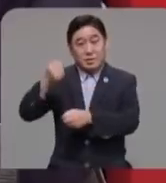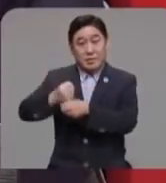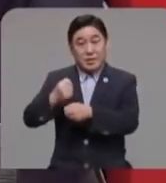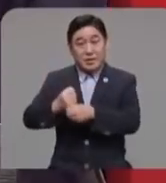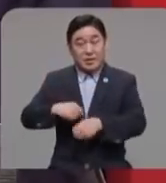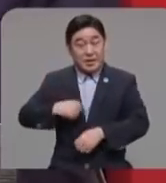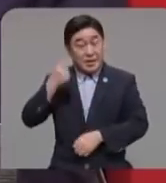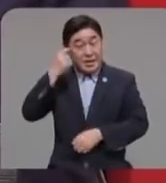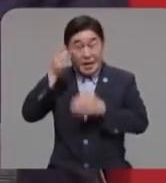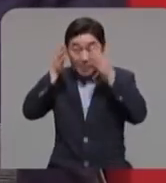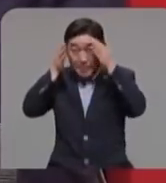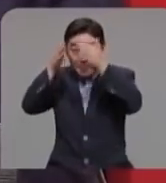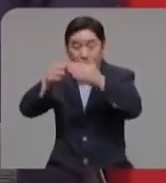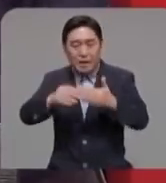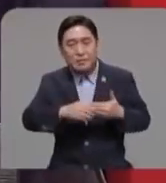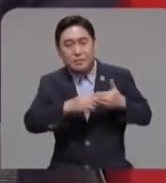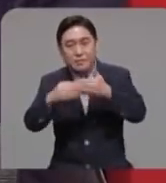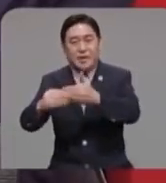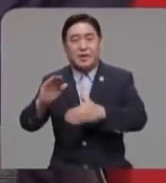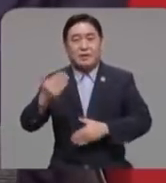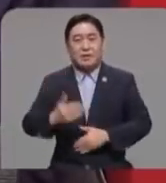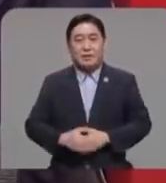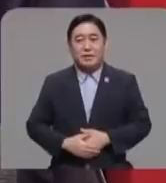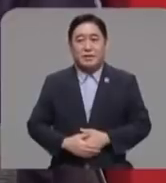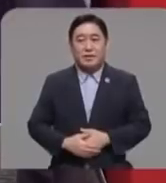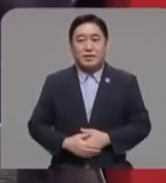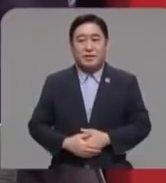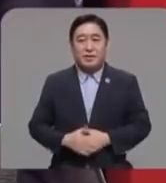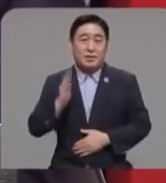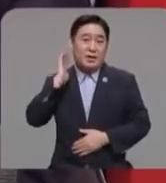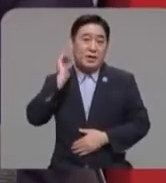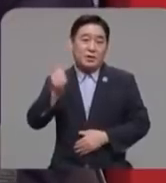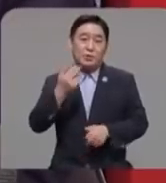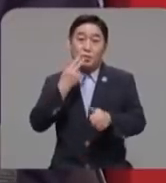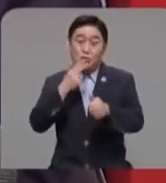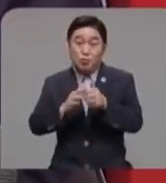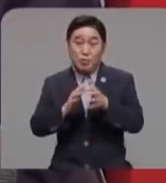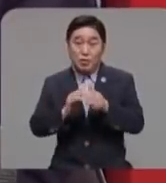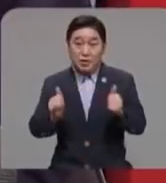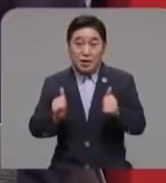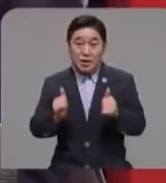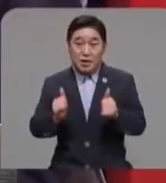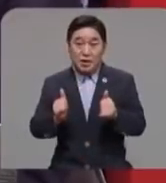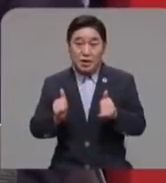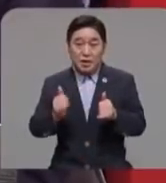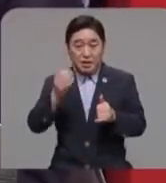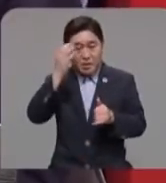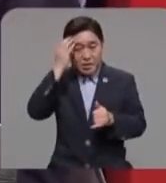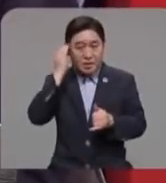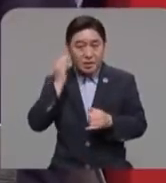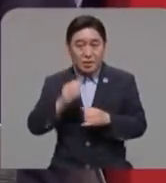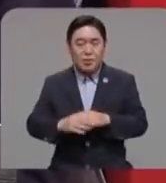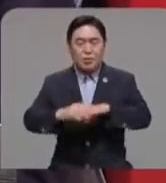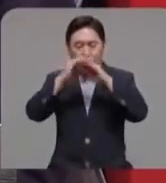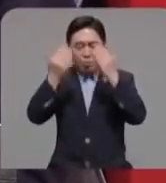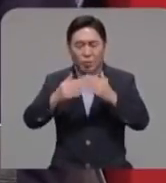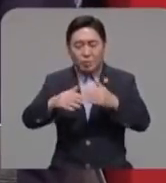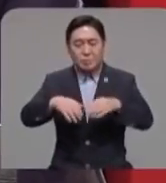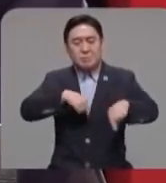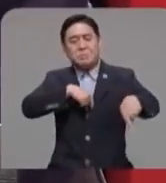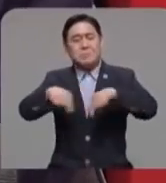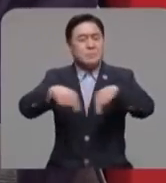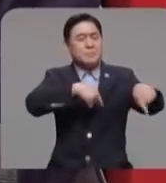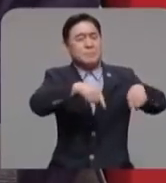자기가 생각하는 방향을 끌고 가야죠. 대통령 후보가 만기 칠람 할 수는